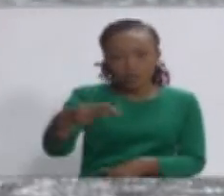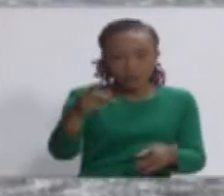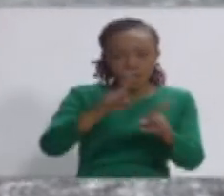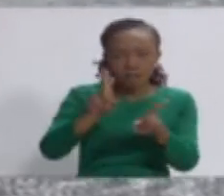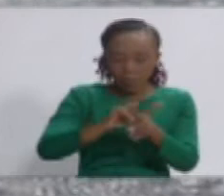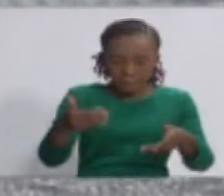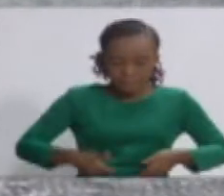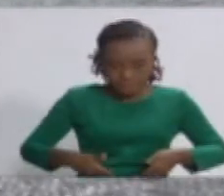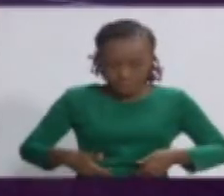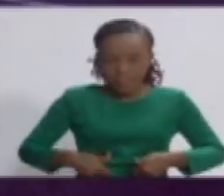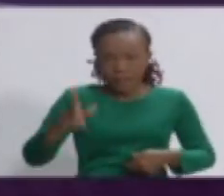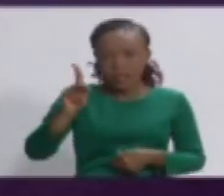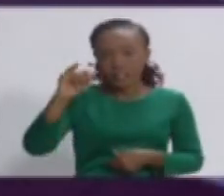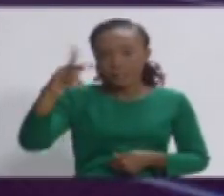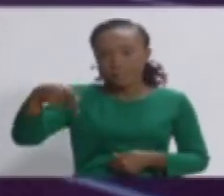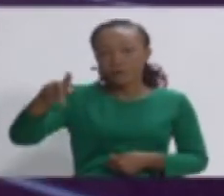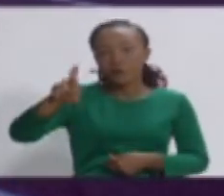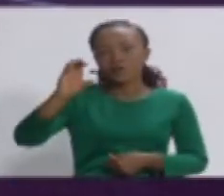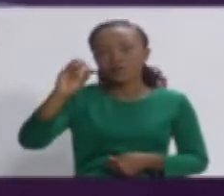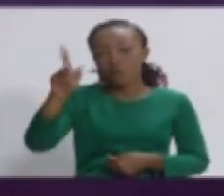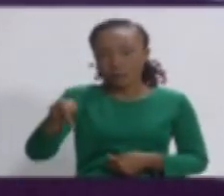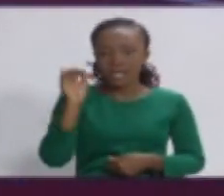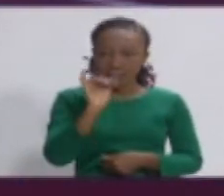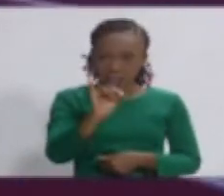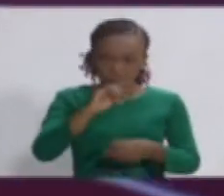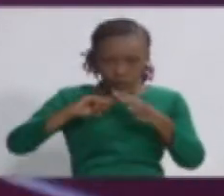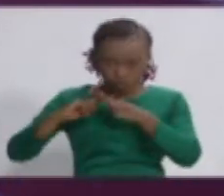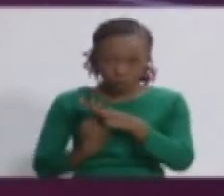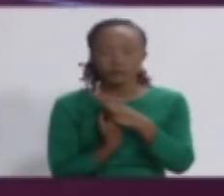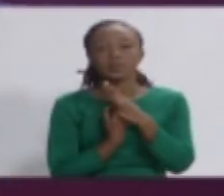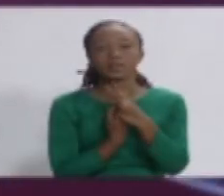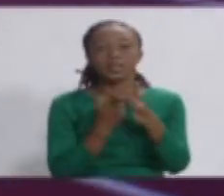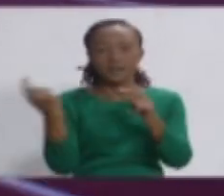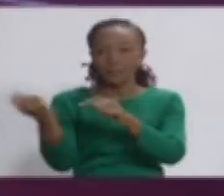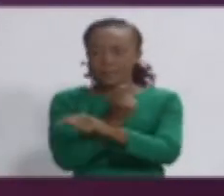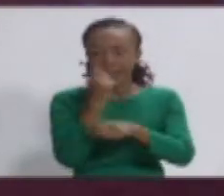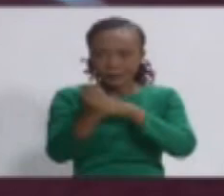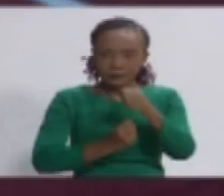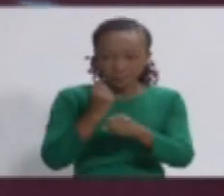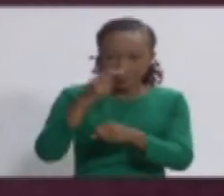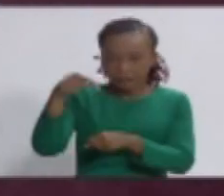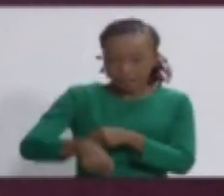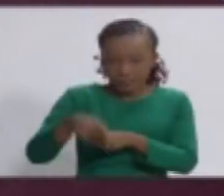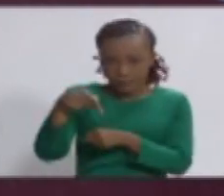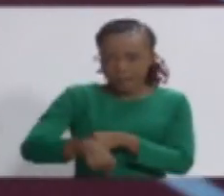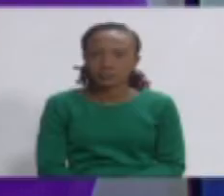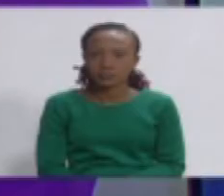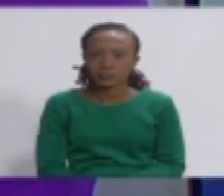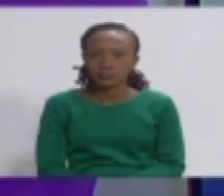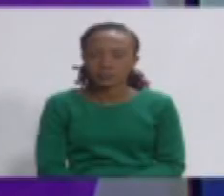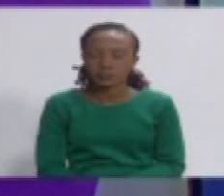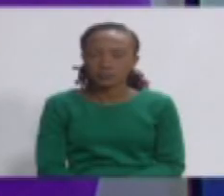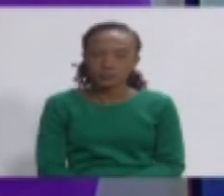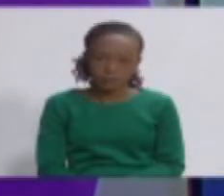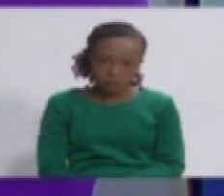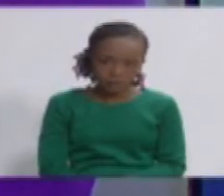chipukizi Jacob Kiprop. Mbio hizi za Monaco ni za ufunguzi katika kalenda ya mwaka huu ya mbio za almasi.